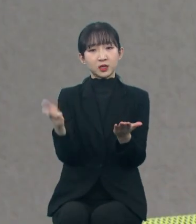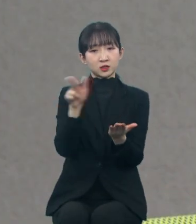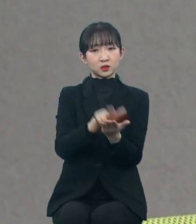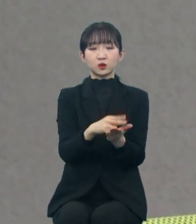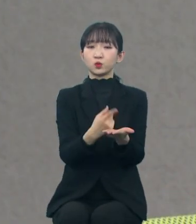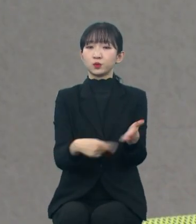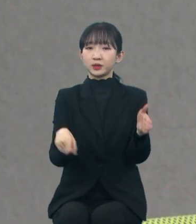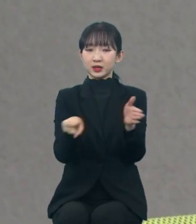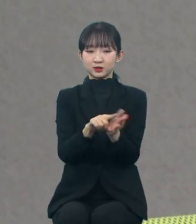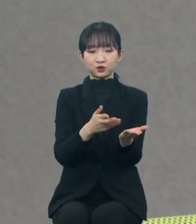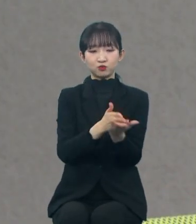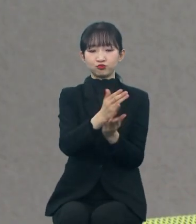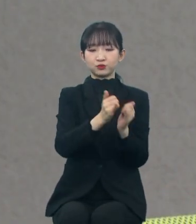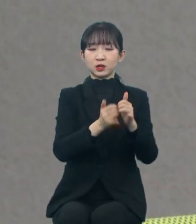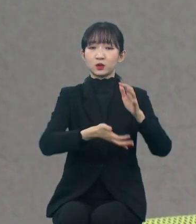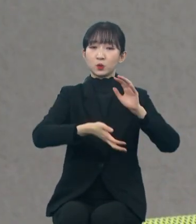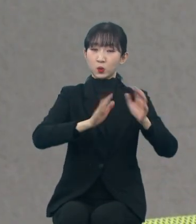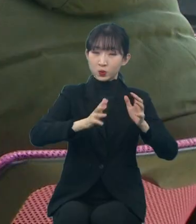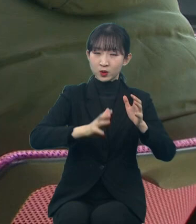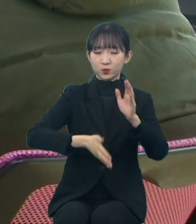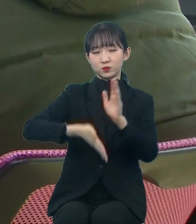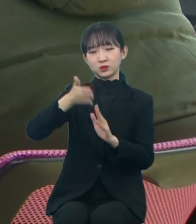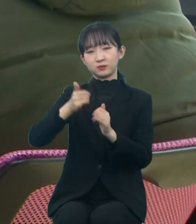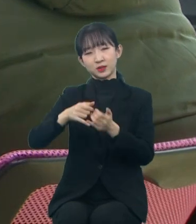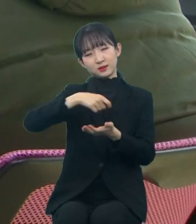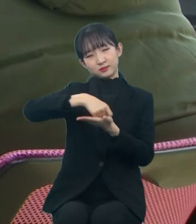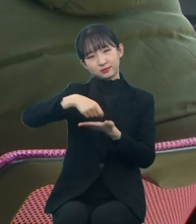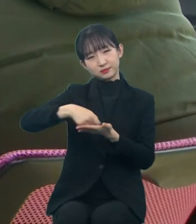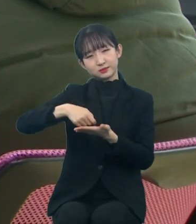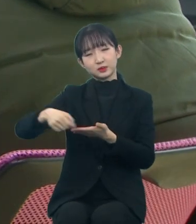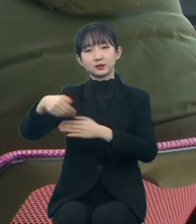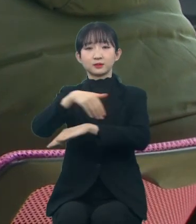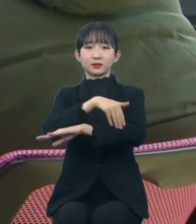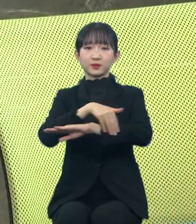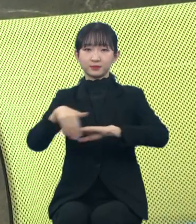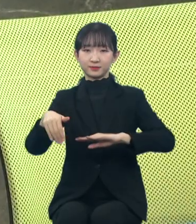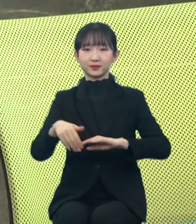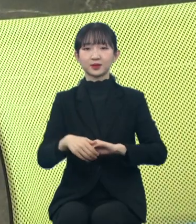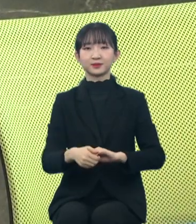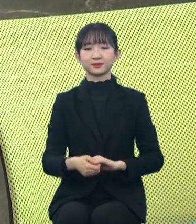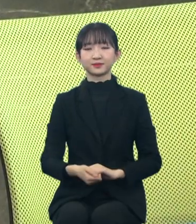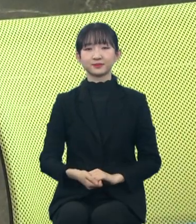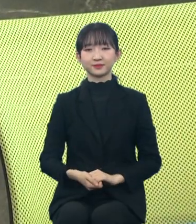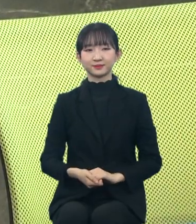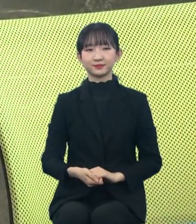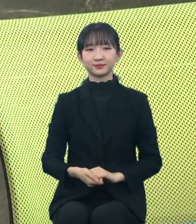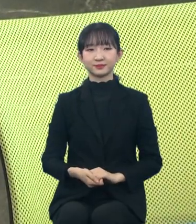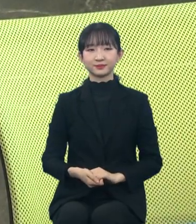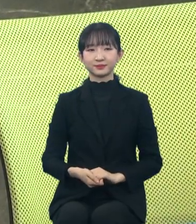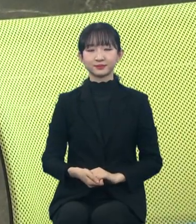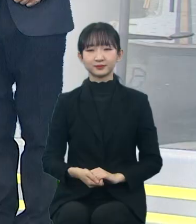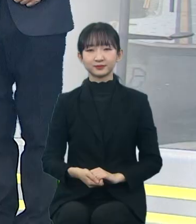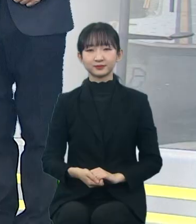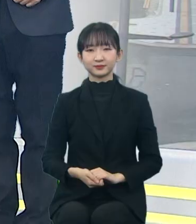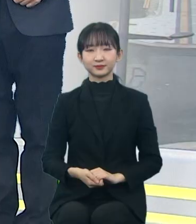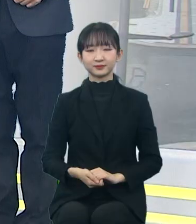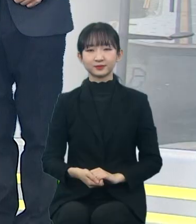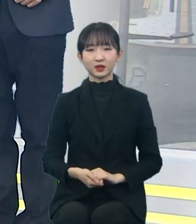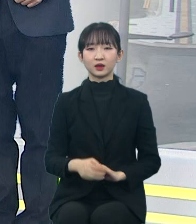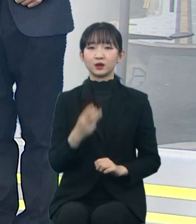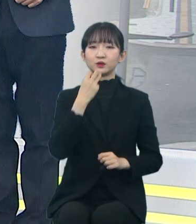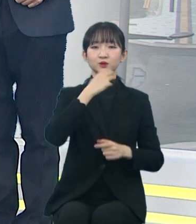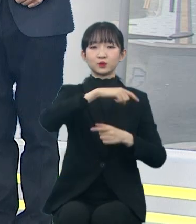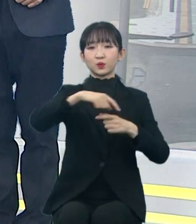개최와 인천시민 서명운동을 전개해 나갈 계획입니다. BTV 뉴스 배상민입니다.